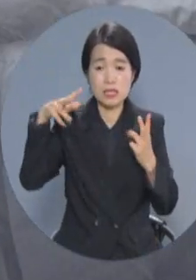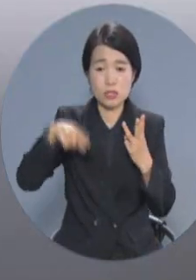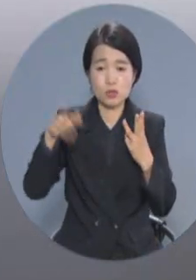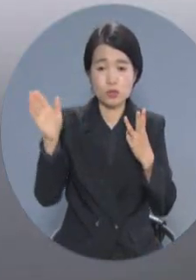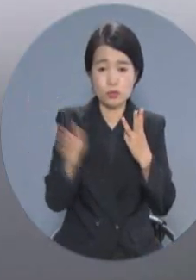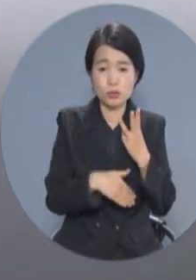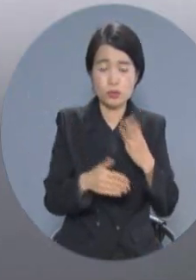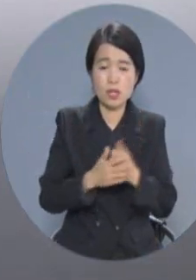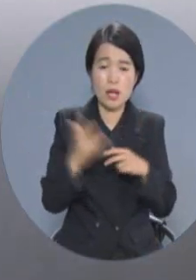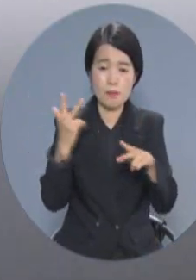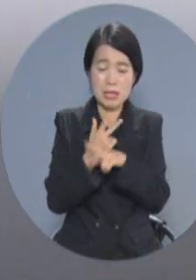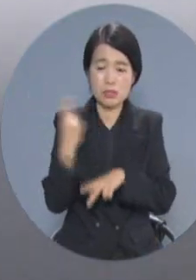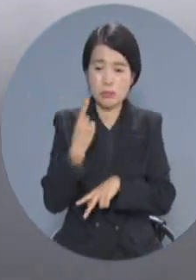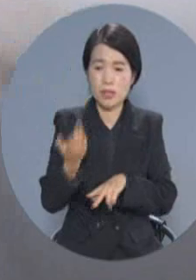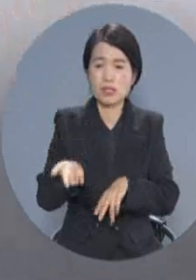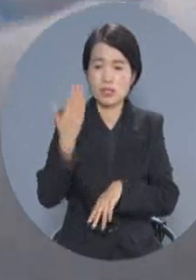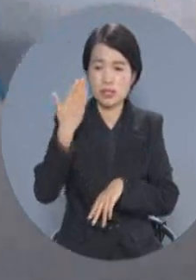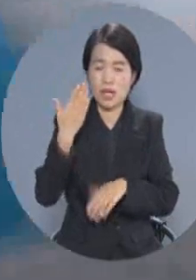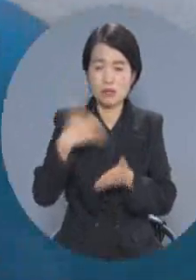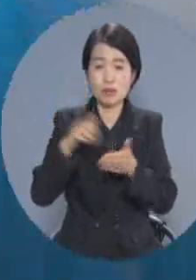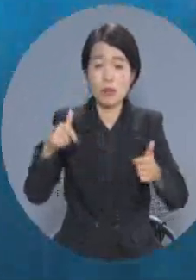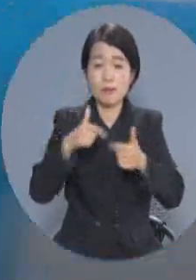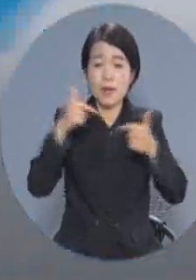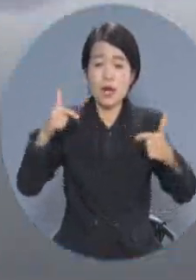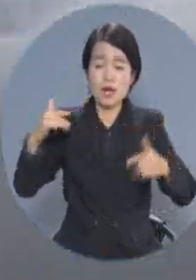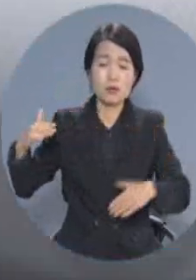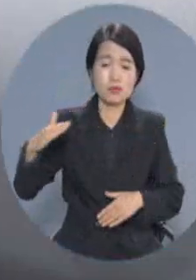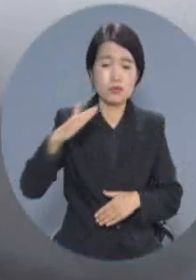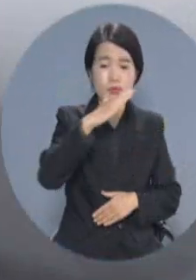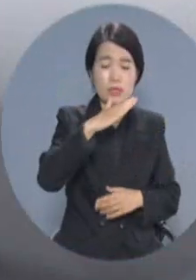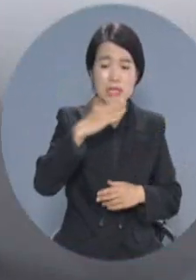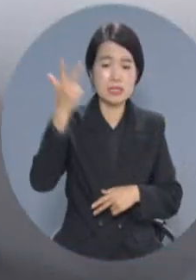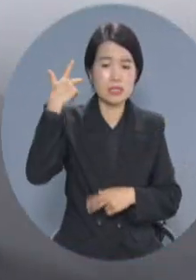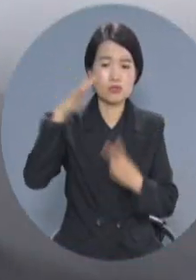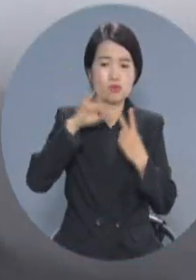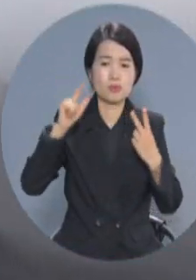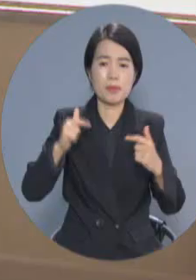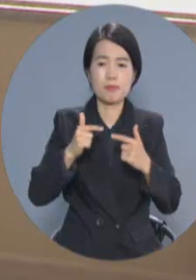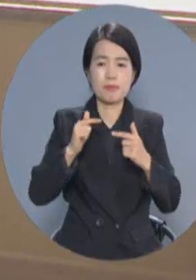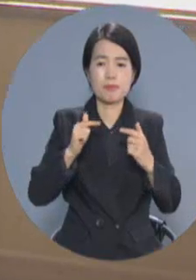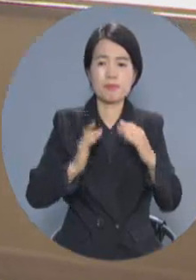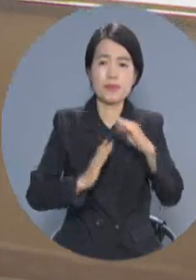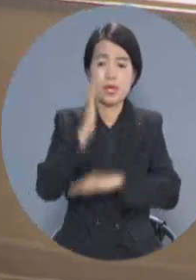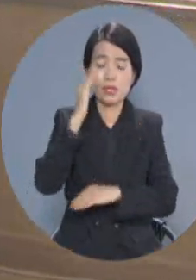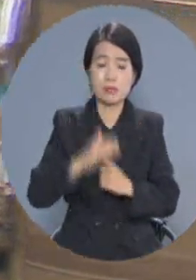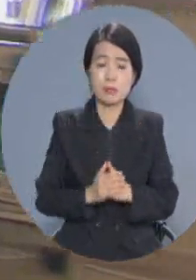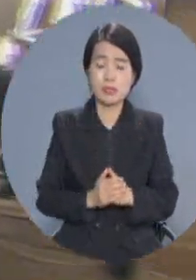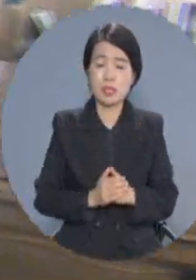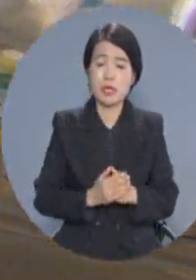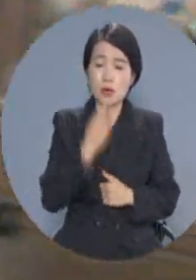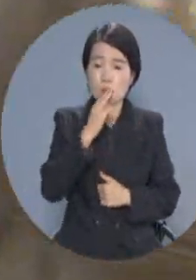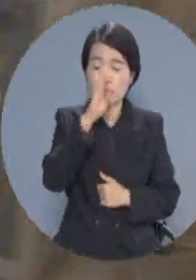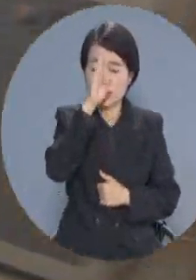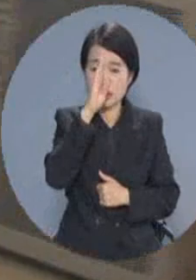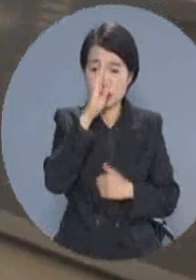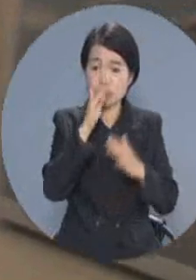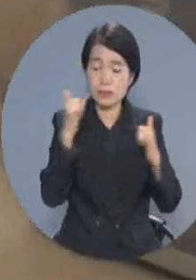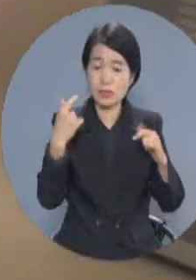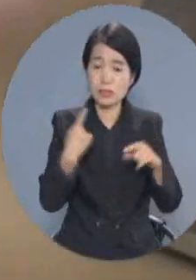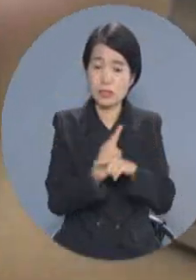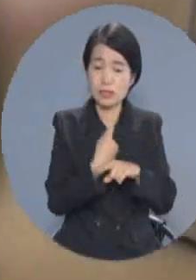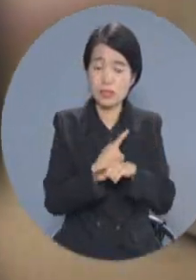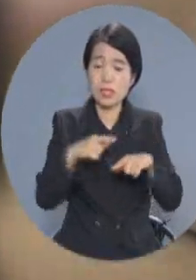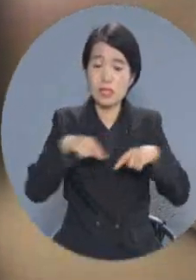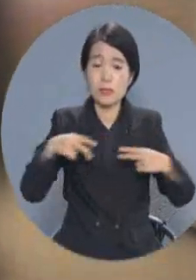주부터 매주 1,000명 이상씩 증가해 지난주 두 배를 넘어섰습니다. 호흡기 환자 진료센터로 지정된